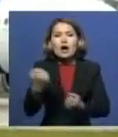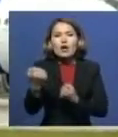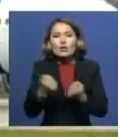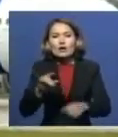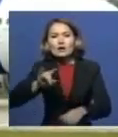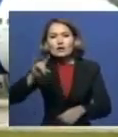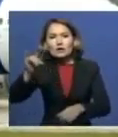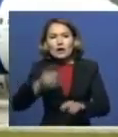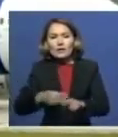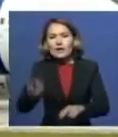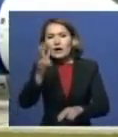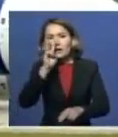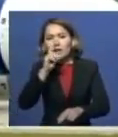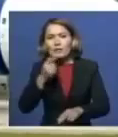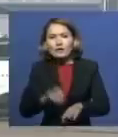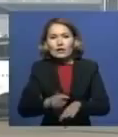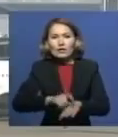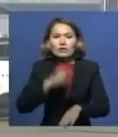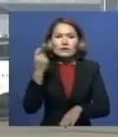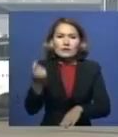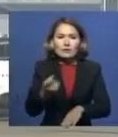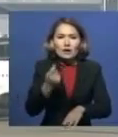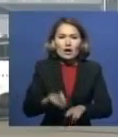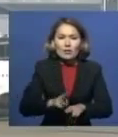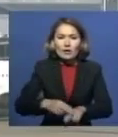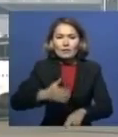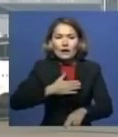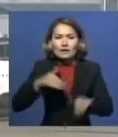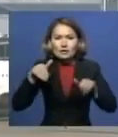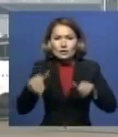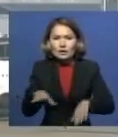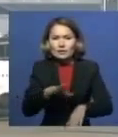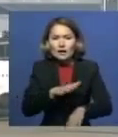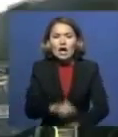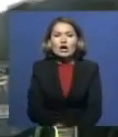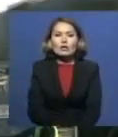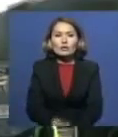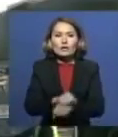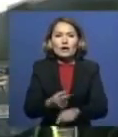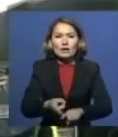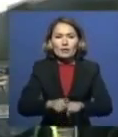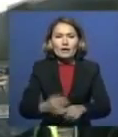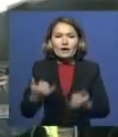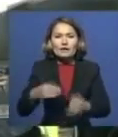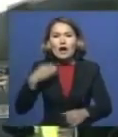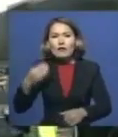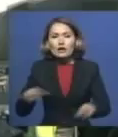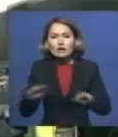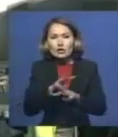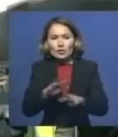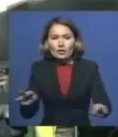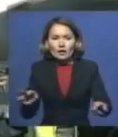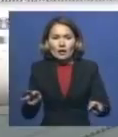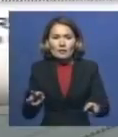ұшқыштарды жергілікті еншілес компания мен голландиялық Трансавияға ауыстыру туралы шешім шығарған. Ереуілшілер осы жағдайға Франция үкіметінің